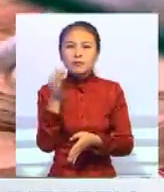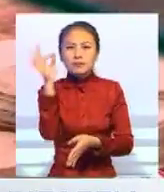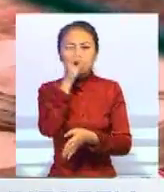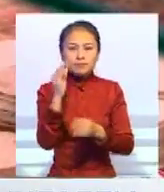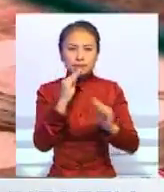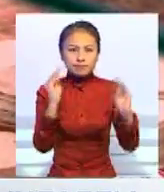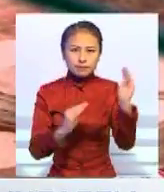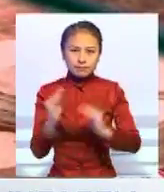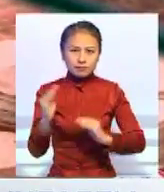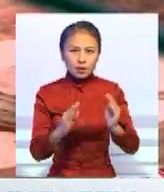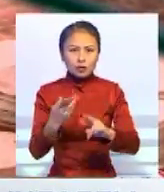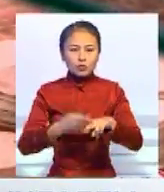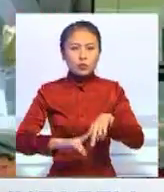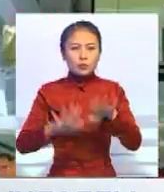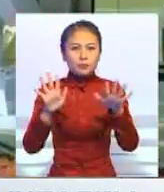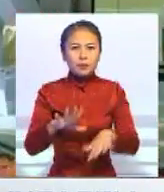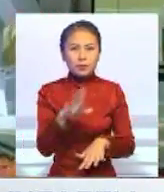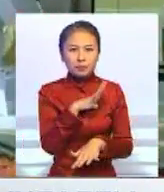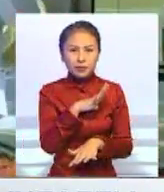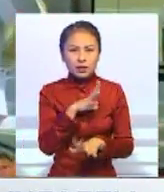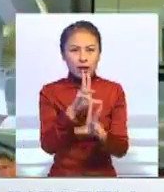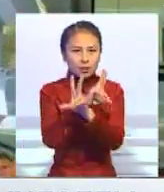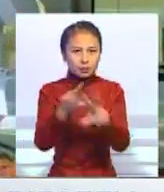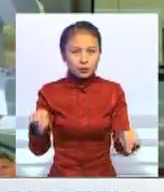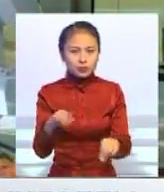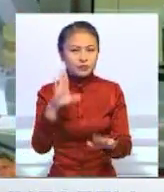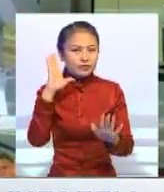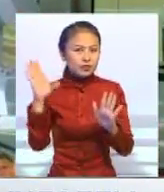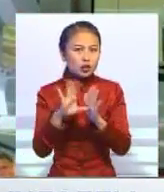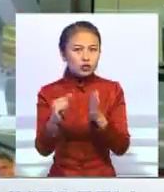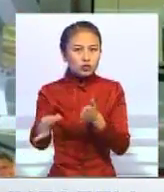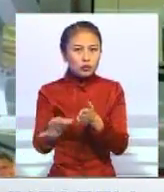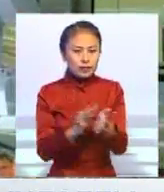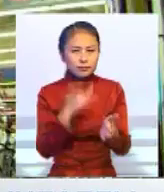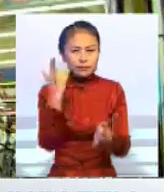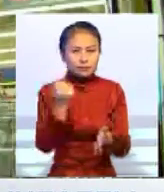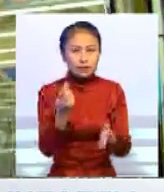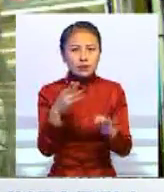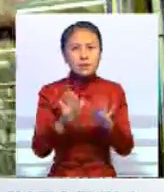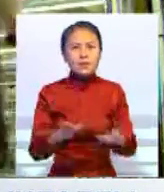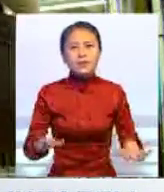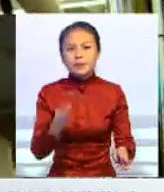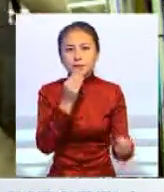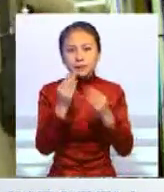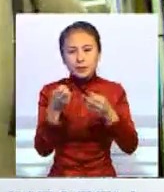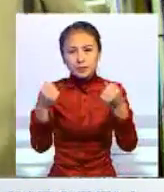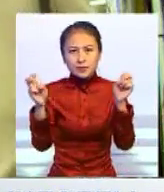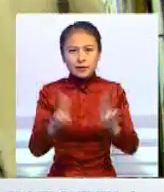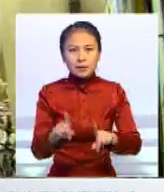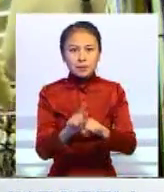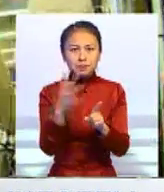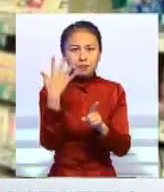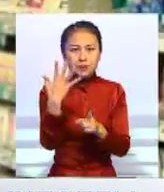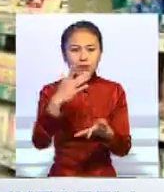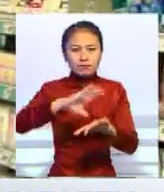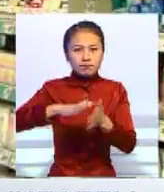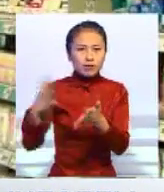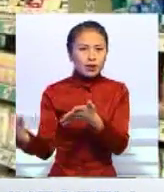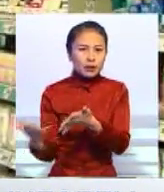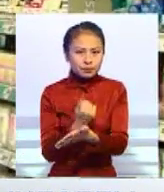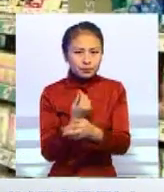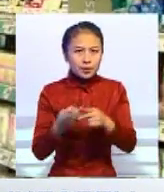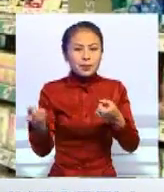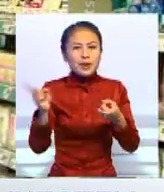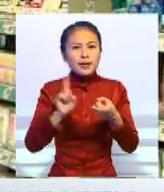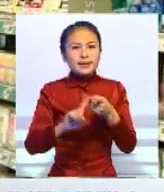сөз еместігі белгілі болды. Фридрихсхафен қаласындағы дүкендердің бірінен шынымен балалар қоспасының уланған 5 құтысы табылды. Осыған